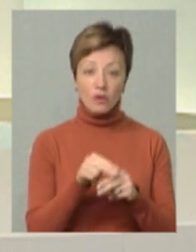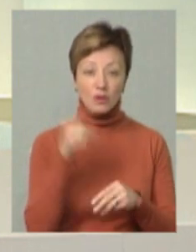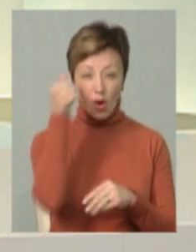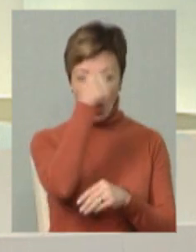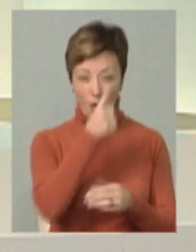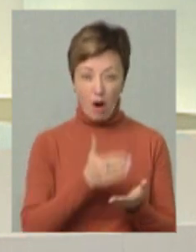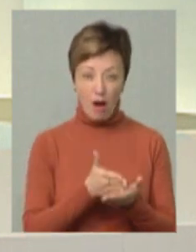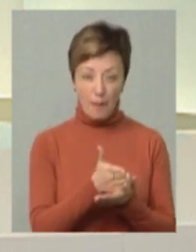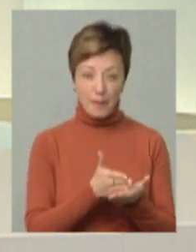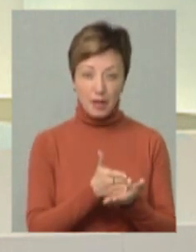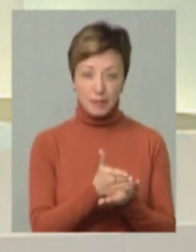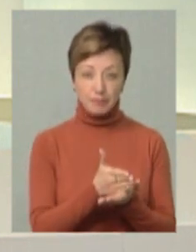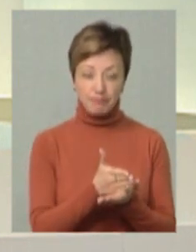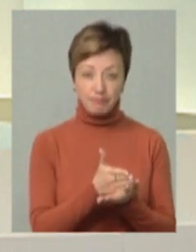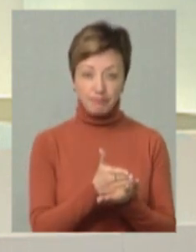роками. І